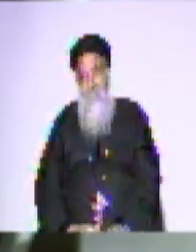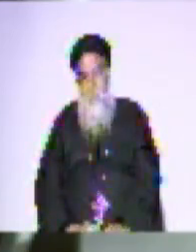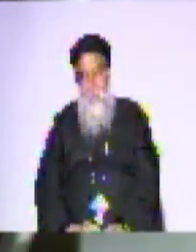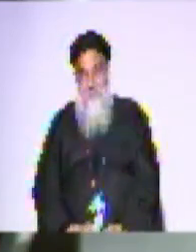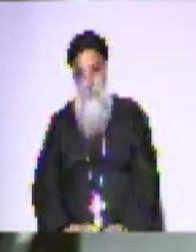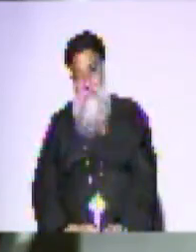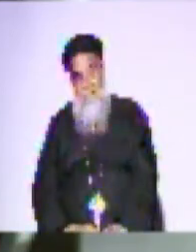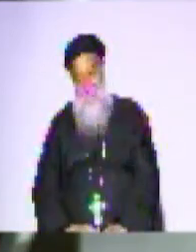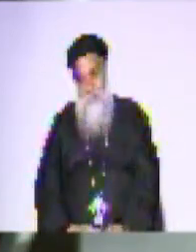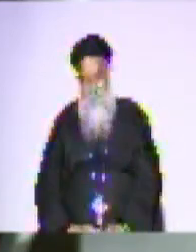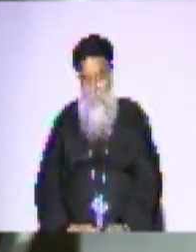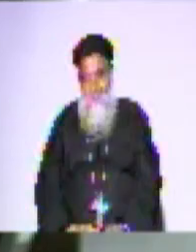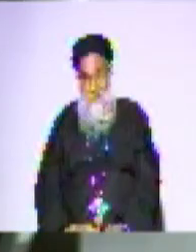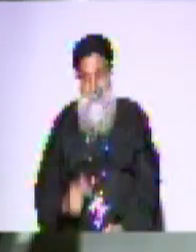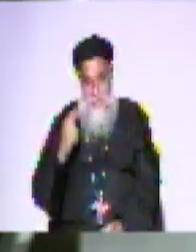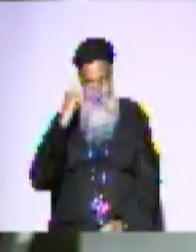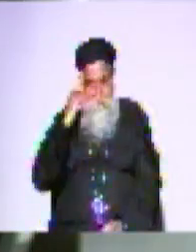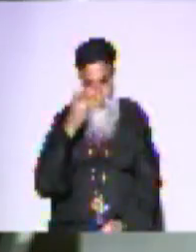لعنه.